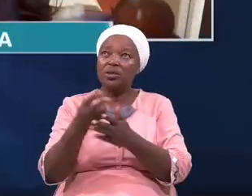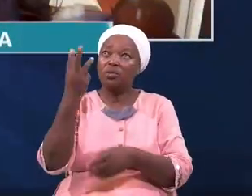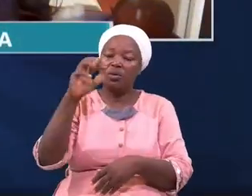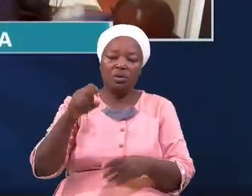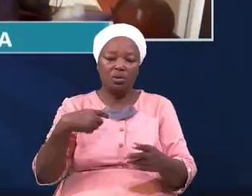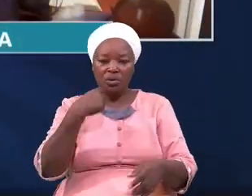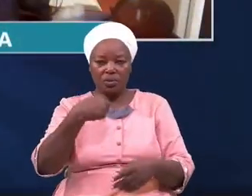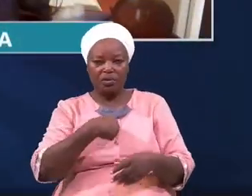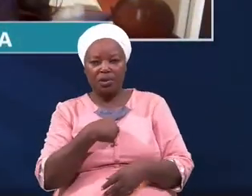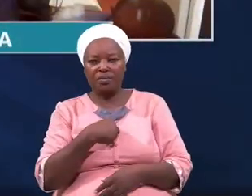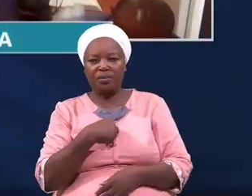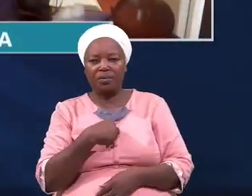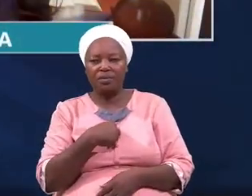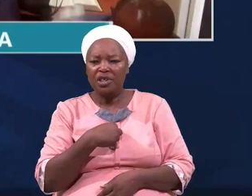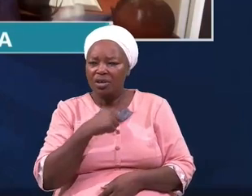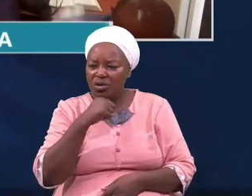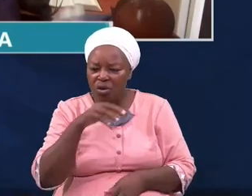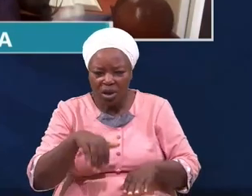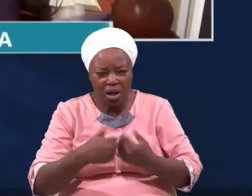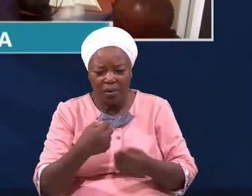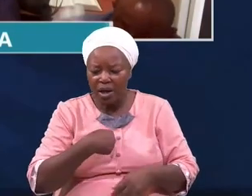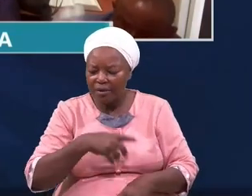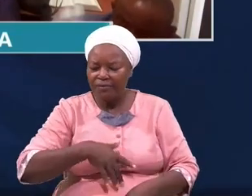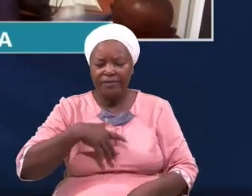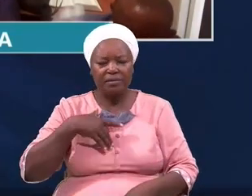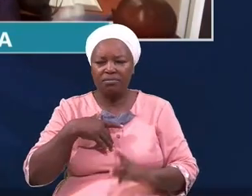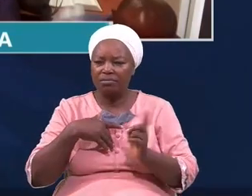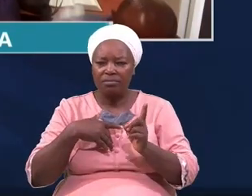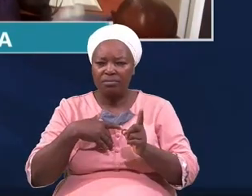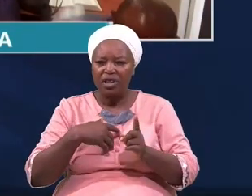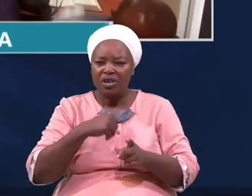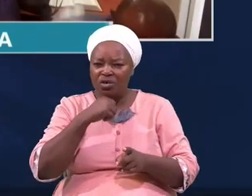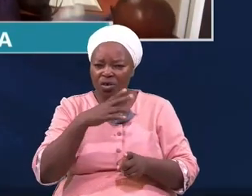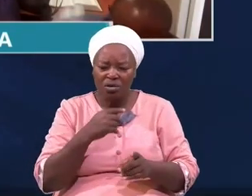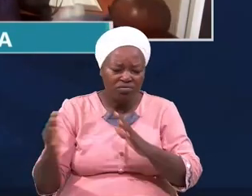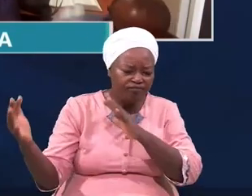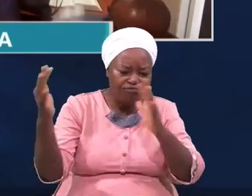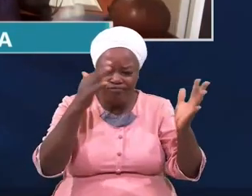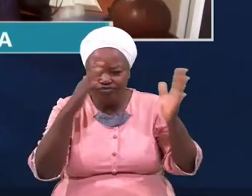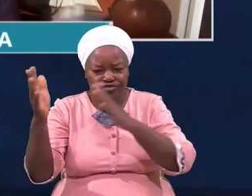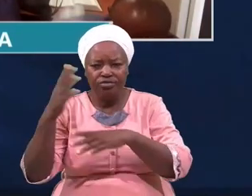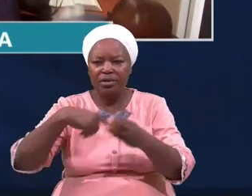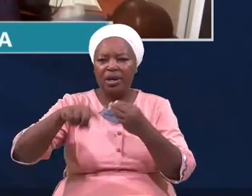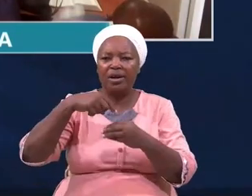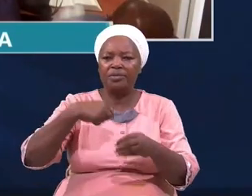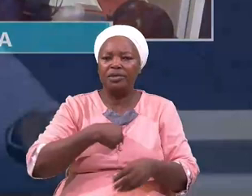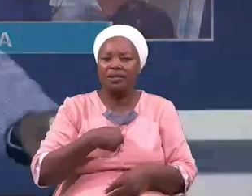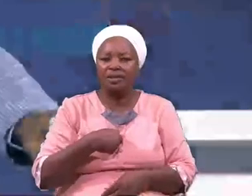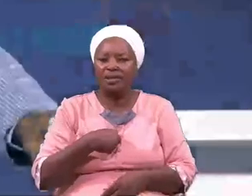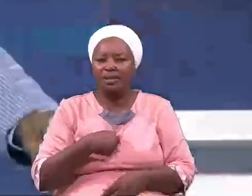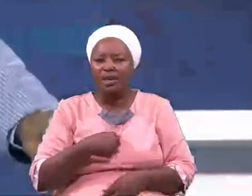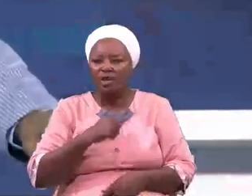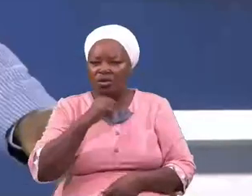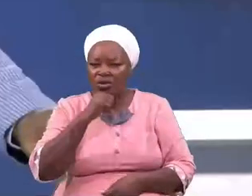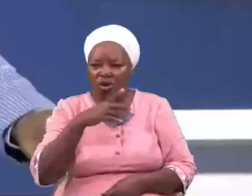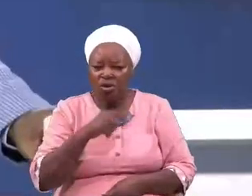comme il m'a été dit, pas selon mes sentiments, pas la mer